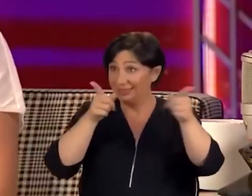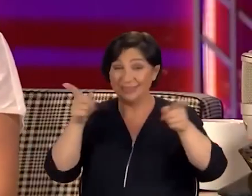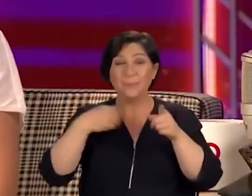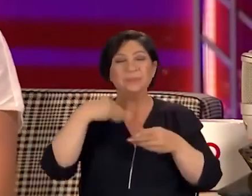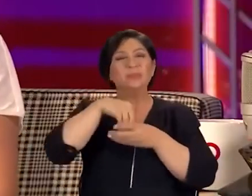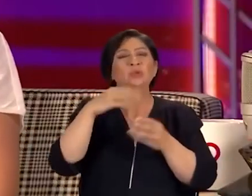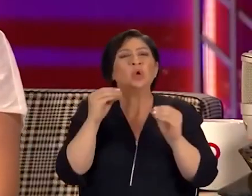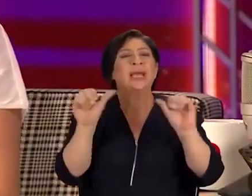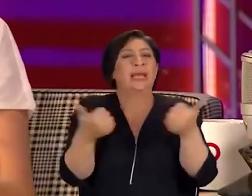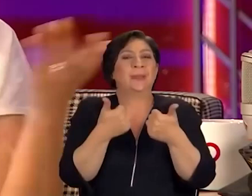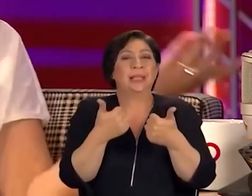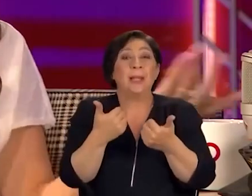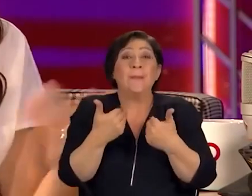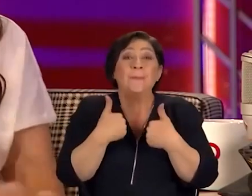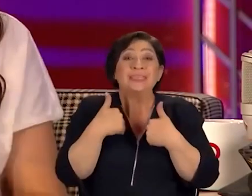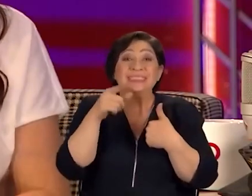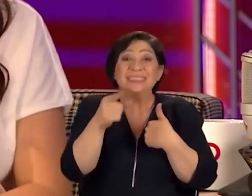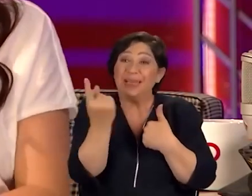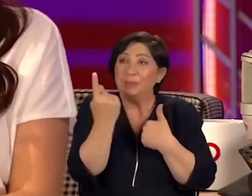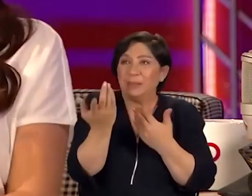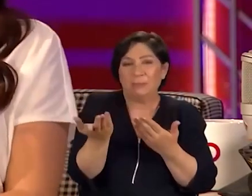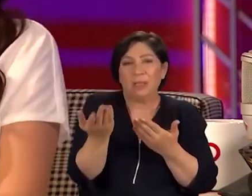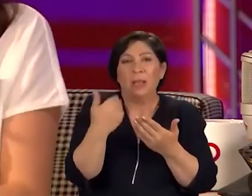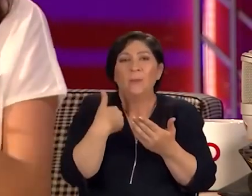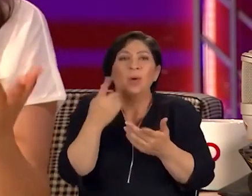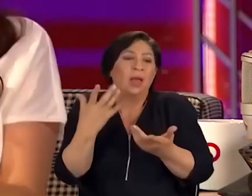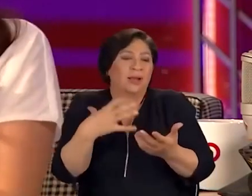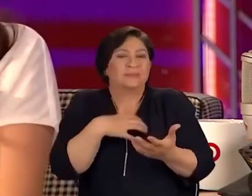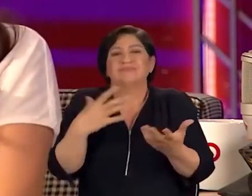için çok kıymetli. Ben zaten sizlerden biriyim. Yani hiç, evet, öyle